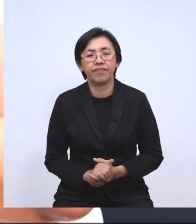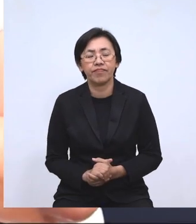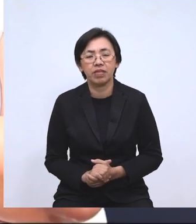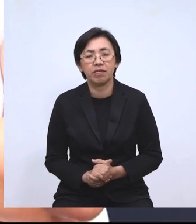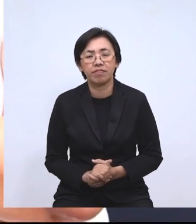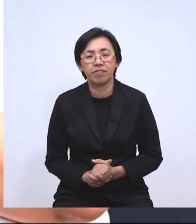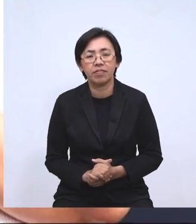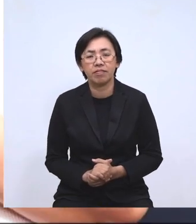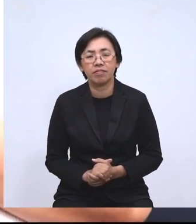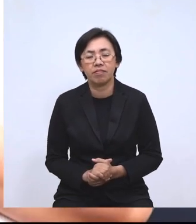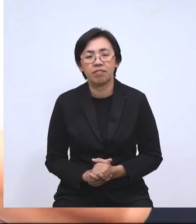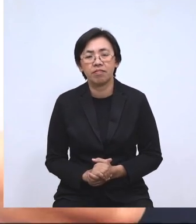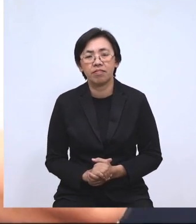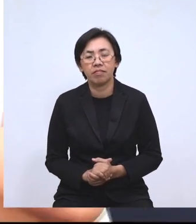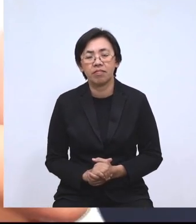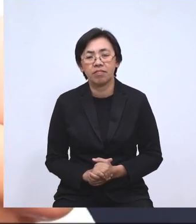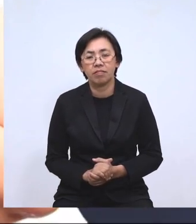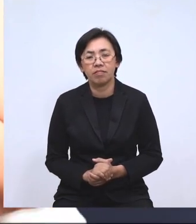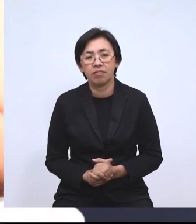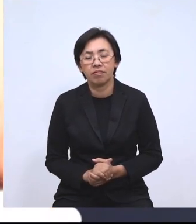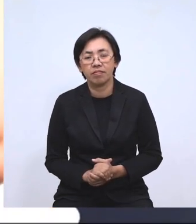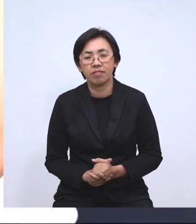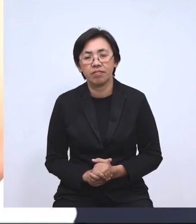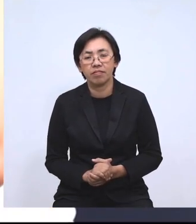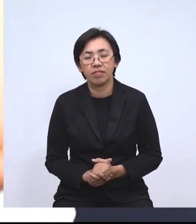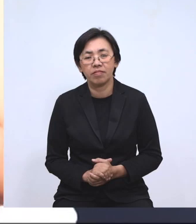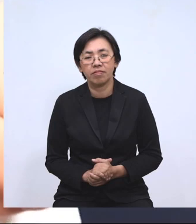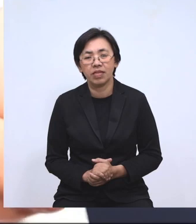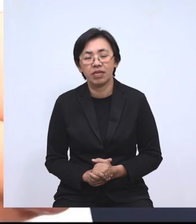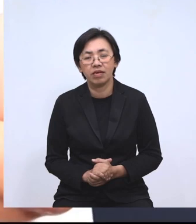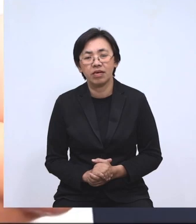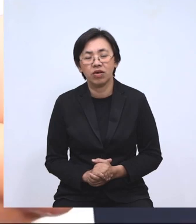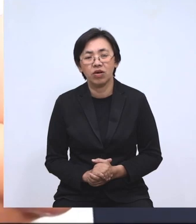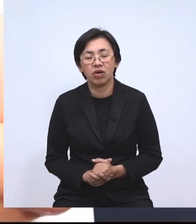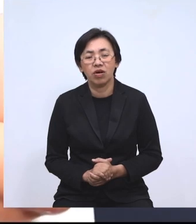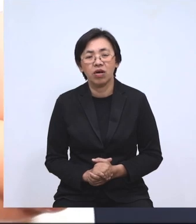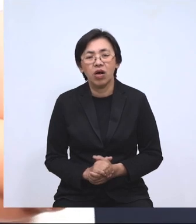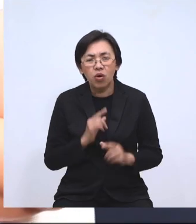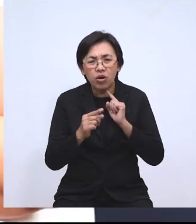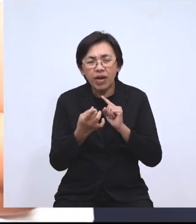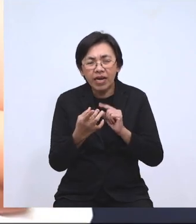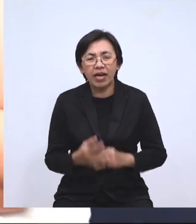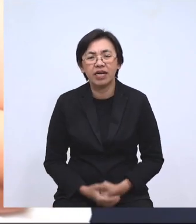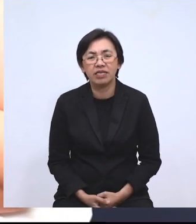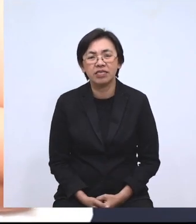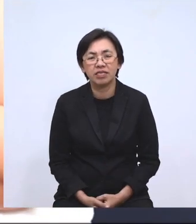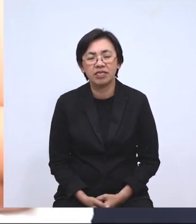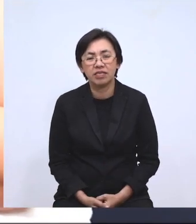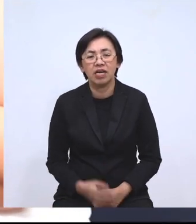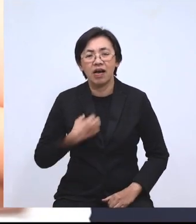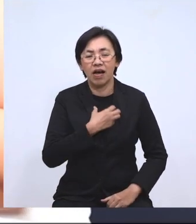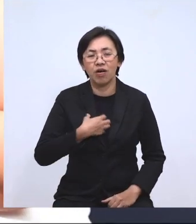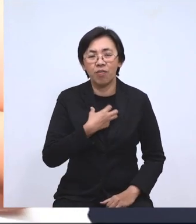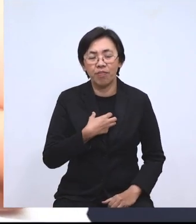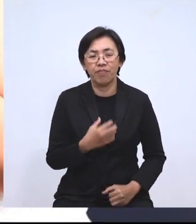ของอารมณ์ ด้วยเรื่องอารมณ์ขอโทษอย่างเงี้ยค่ะบางทีเวลามอสคุยอ่ะขวัญไม่รู้มอสพูดอะไรขวัญแม่เมื่อกี้มอสว่าไงนะ บอกขวัญที ่